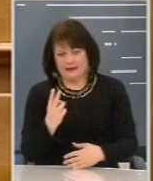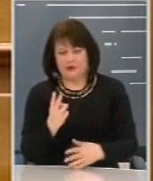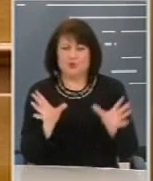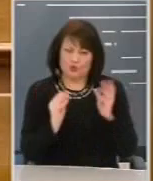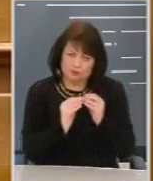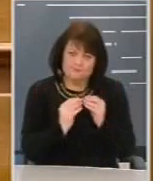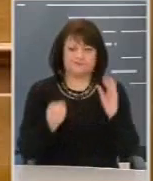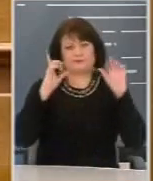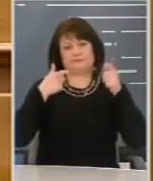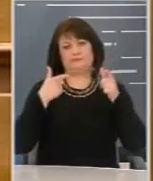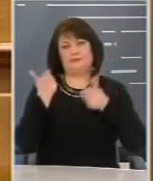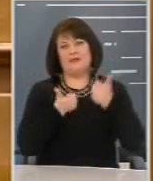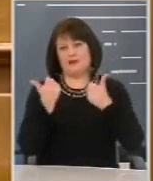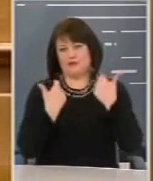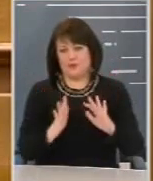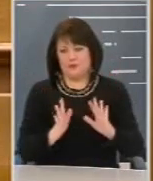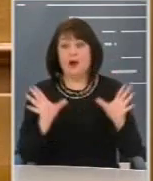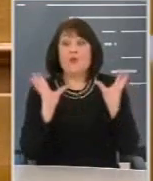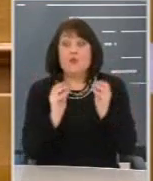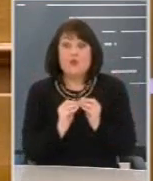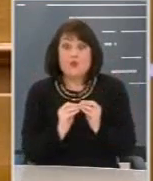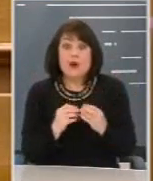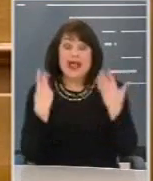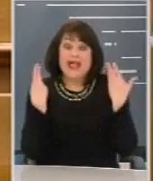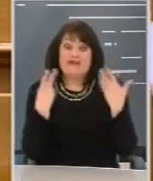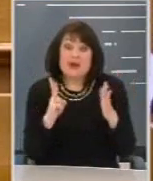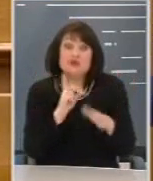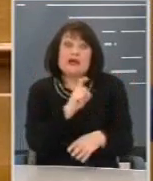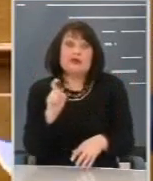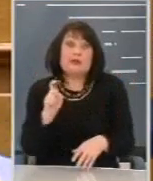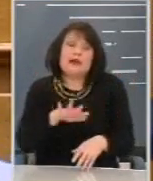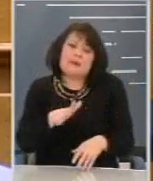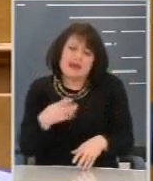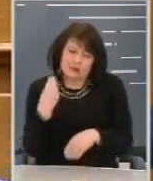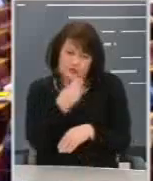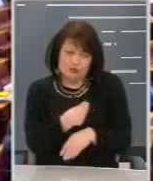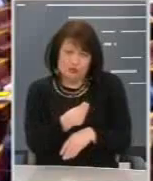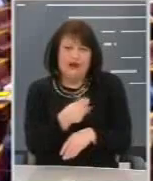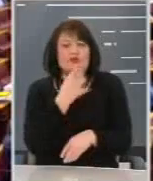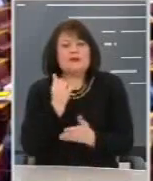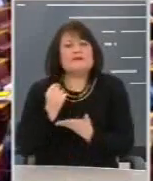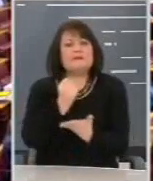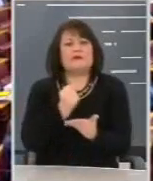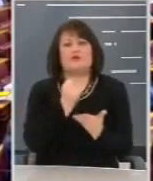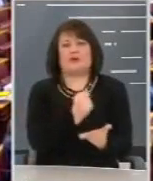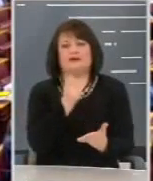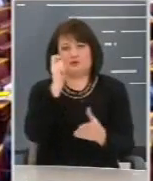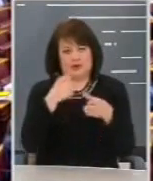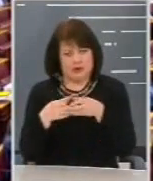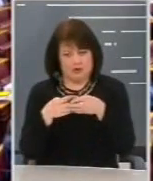328,132,906 η Νέα Δημοκρατία. Σύνολο 700 περίπου εκατομμύρια, το καταθέτω εδώ. Αυτές είναι οι επιχορηγήσεις των κομμάτων,